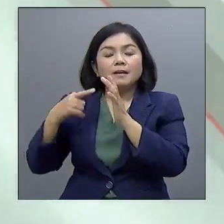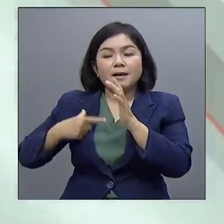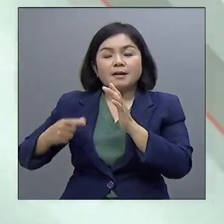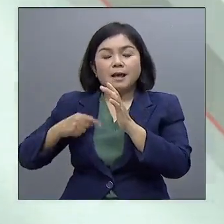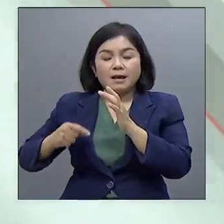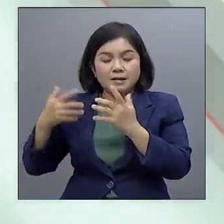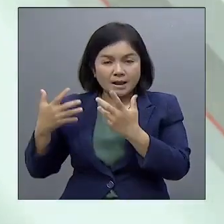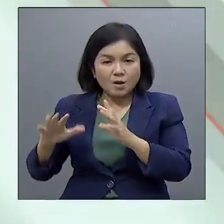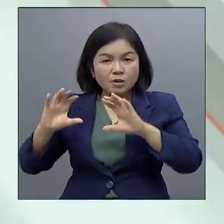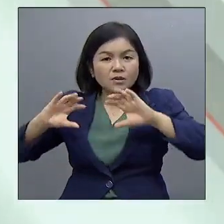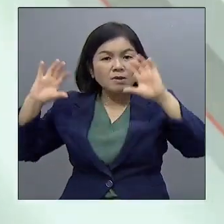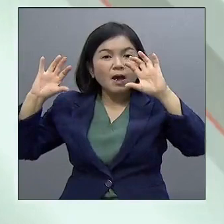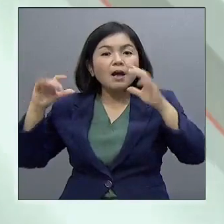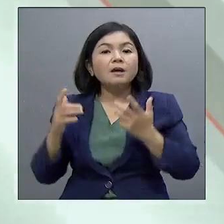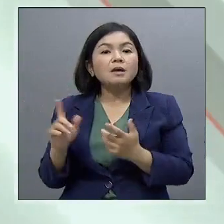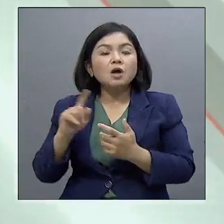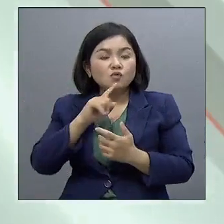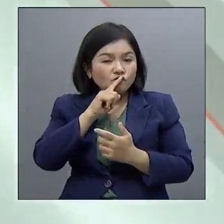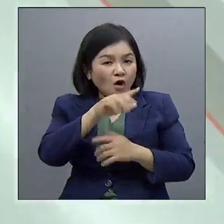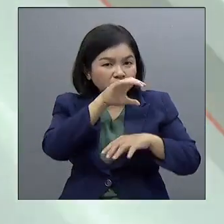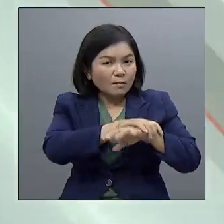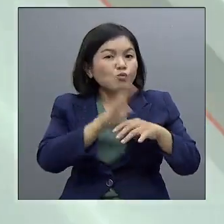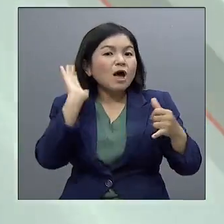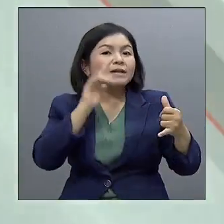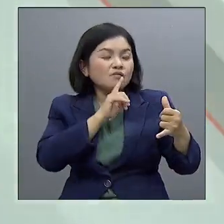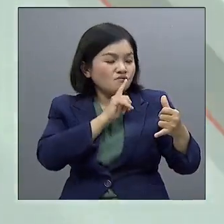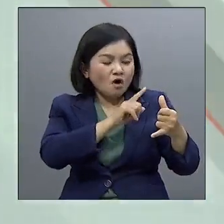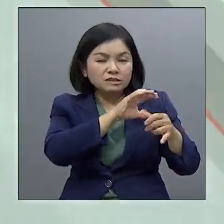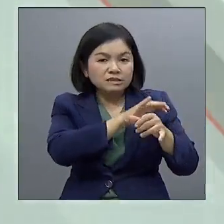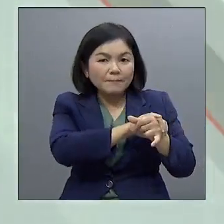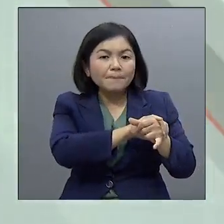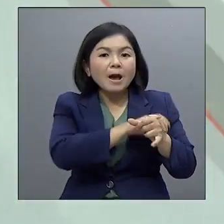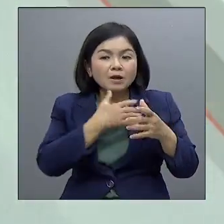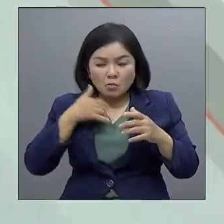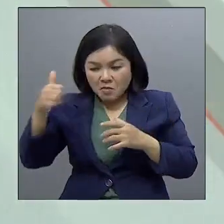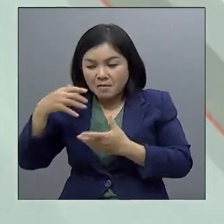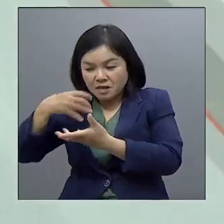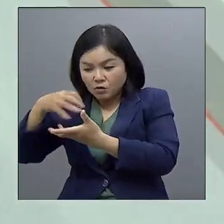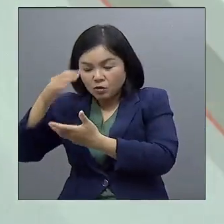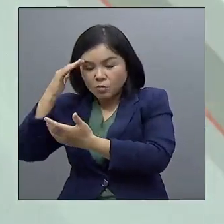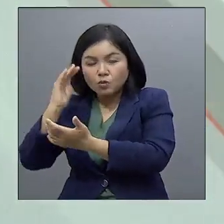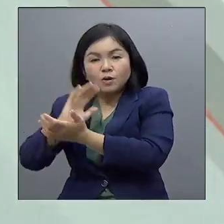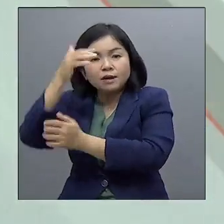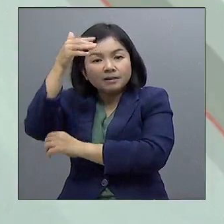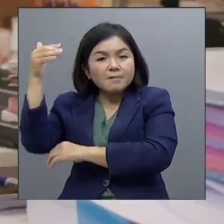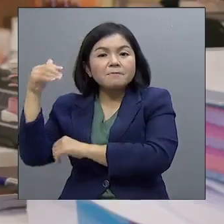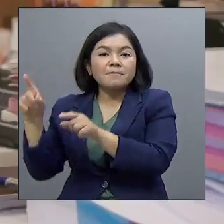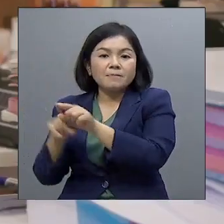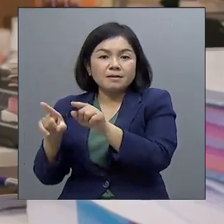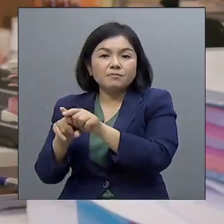พิวัฒน์พนักงานสอบสวนผู้ร้องขอหมายจับนายอุปกิตก็จะไปให้ข้อมูลกับเจรตำรวจแห่งชาติด้วยเหมือนกันค่ะ